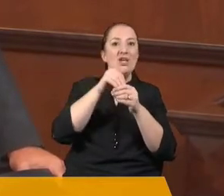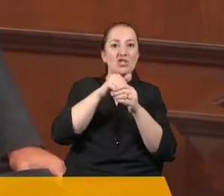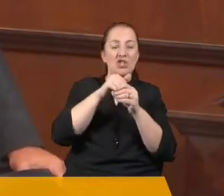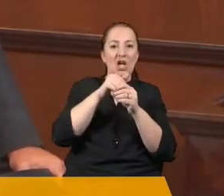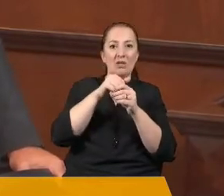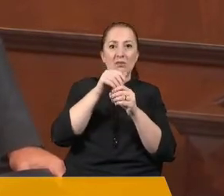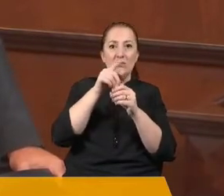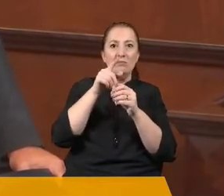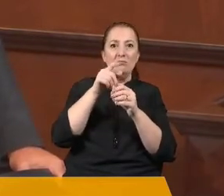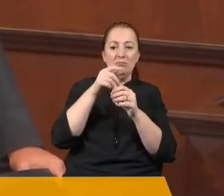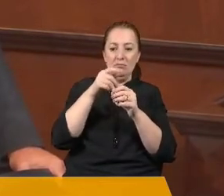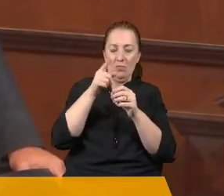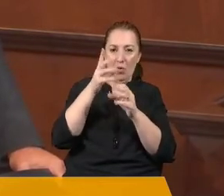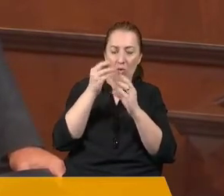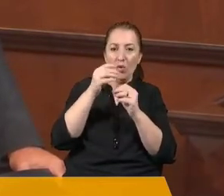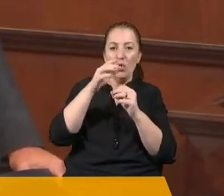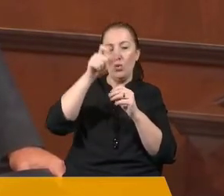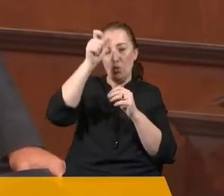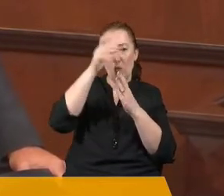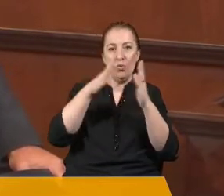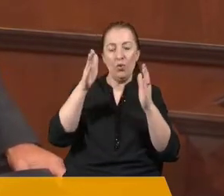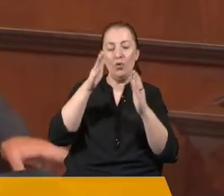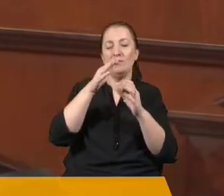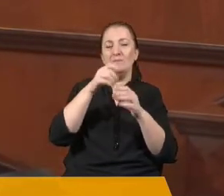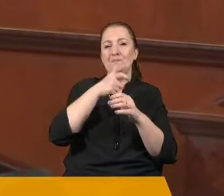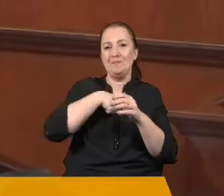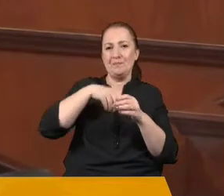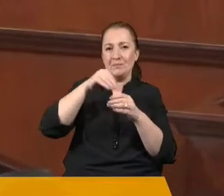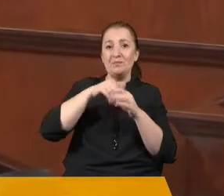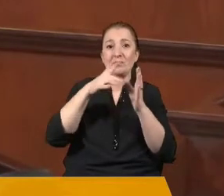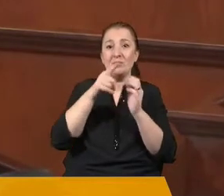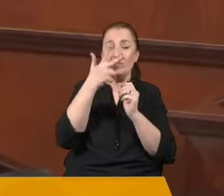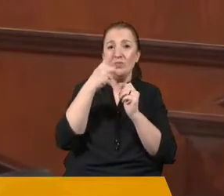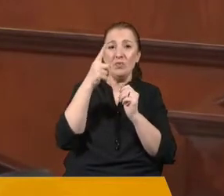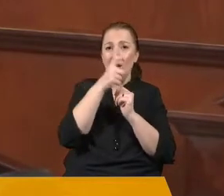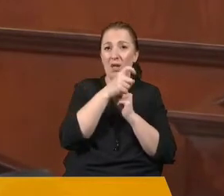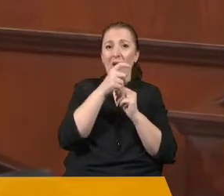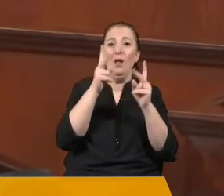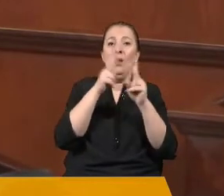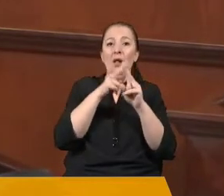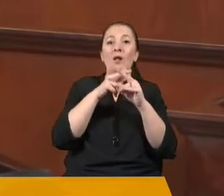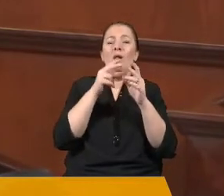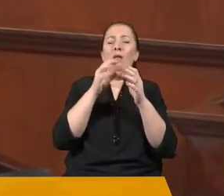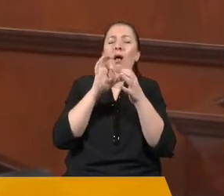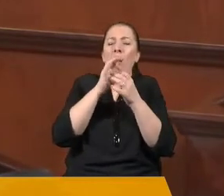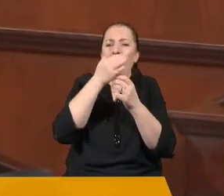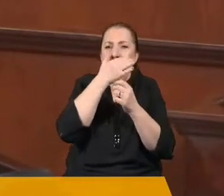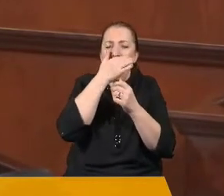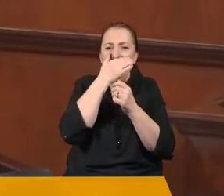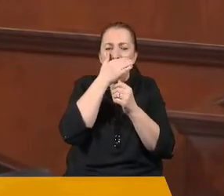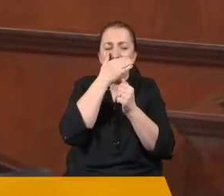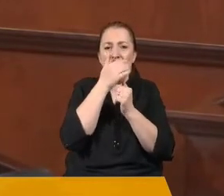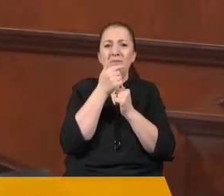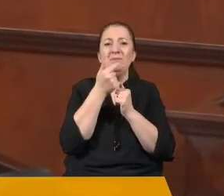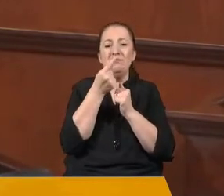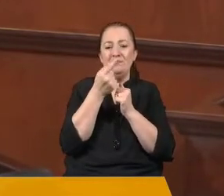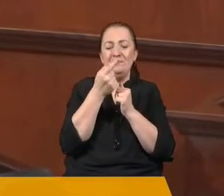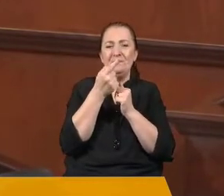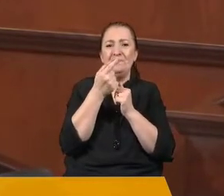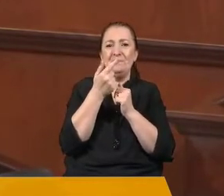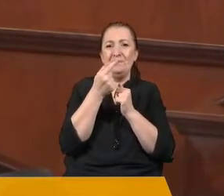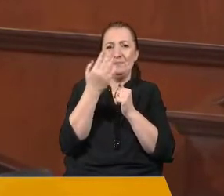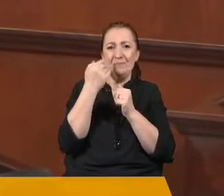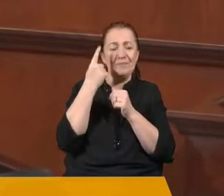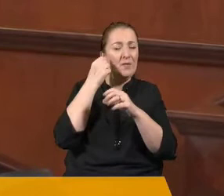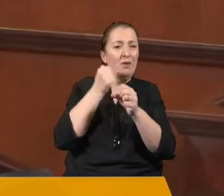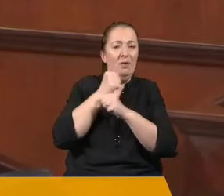Meclisten çıkardık Türkiye Büyük Millet Meclisi'nden. Ama bu 3 aylık faturalarla ilgili biraz önce de ısrar karar alındı.